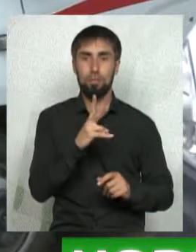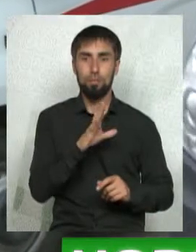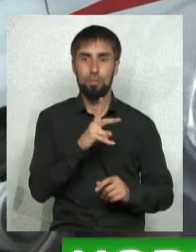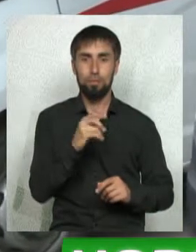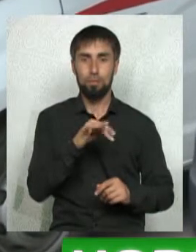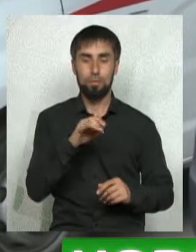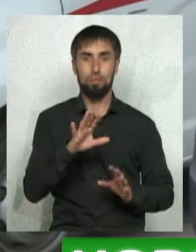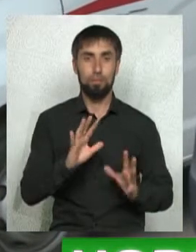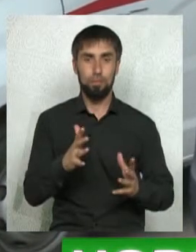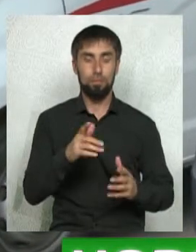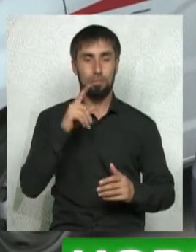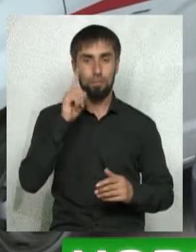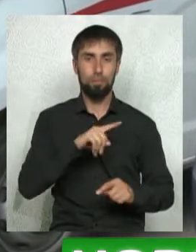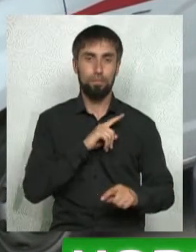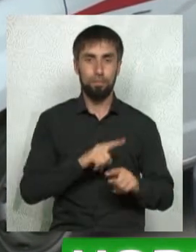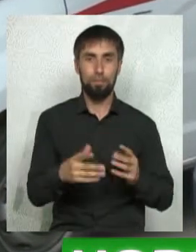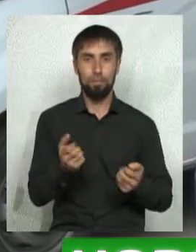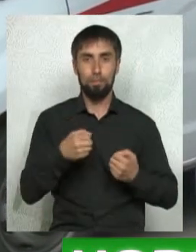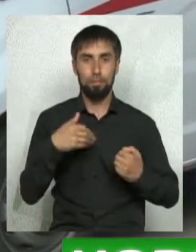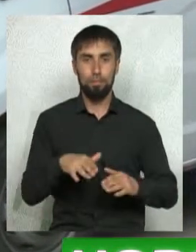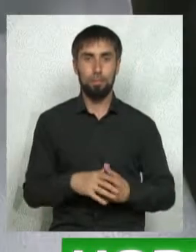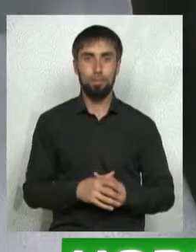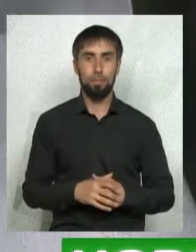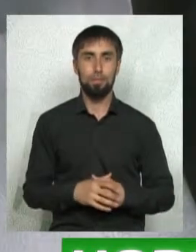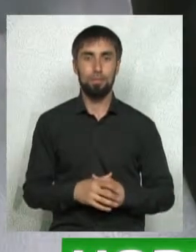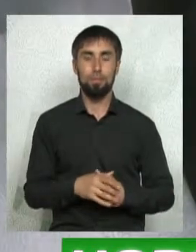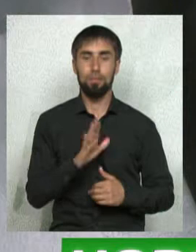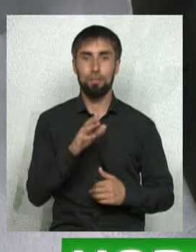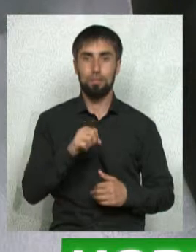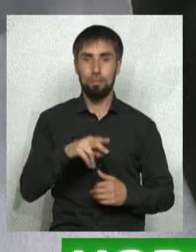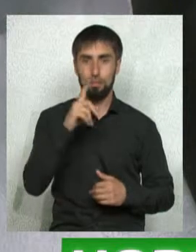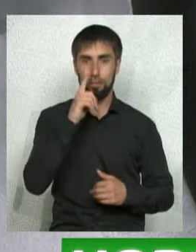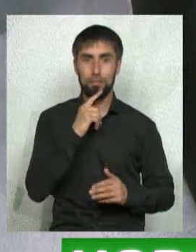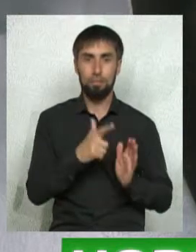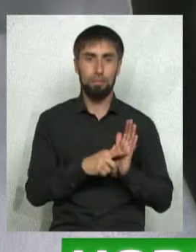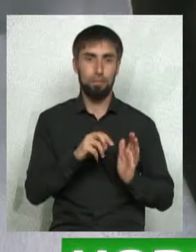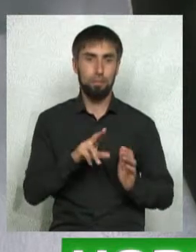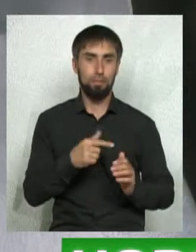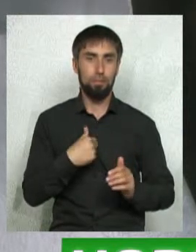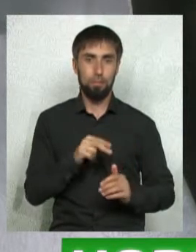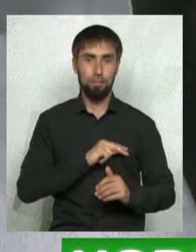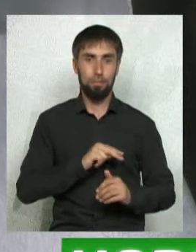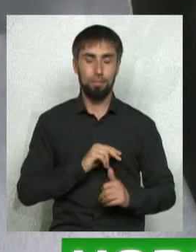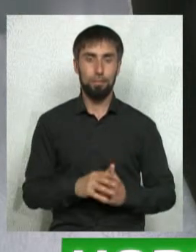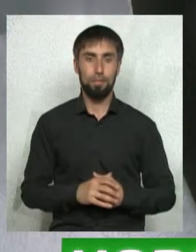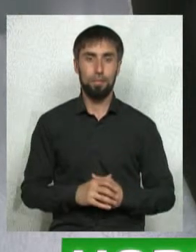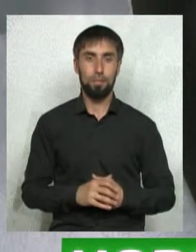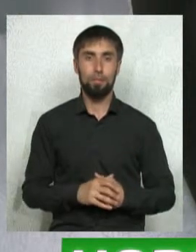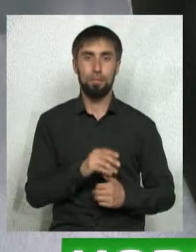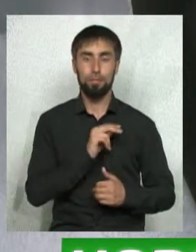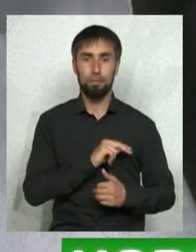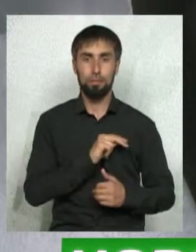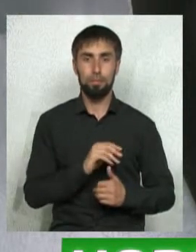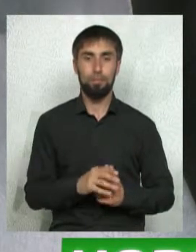зависимости от ситуации умеют быстро принимать решения. В апреле месяце, 7 лет, как я работаю.